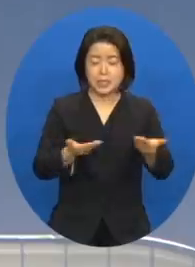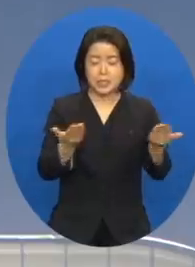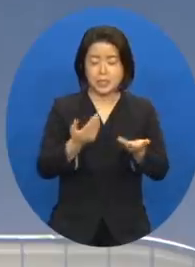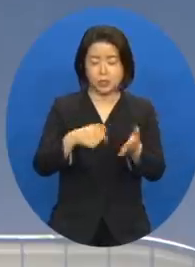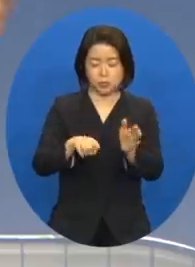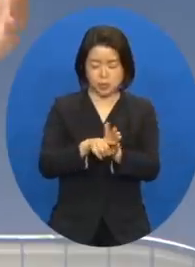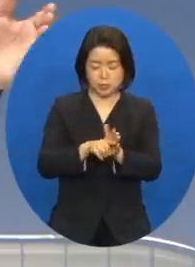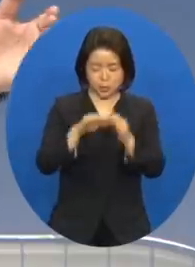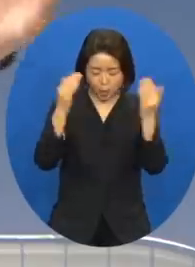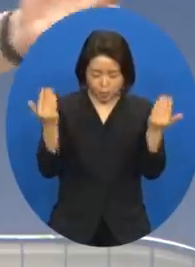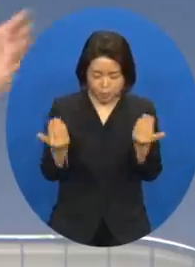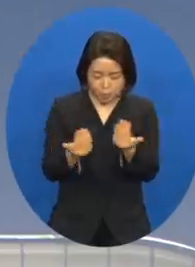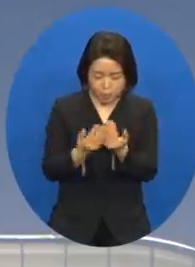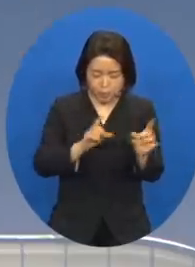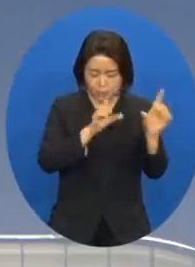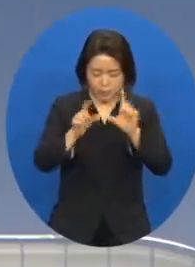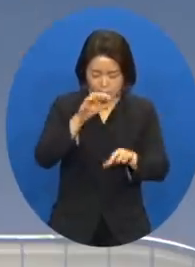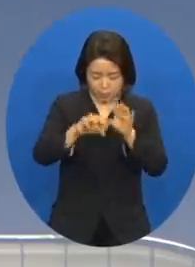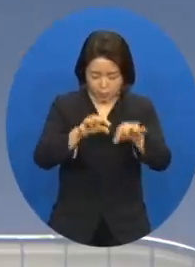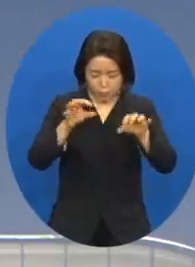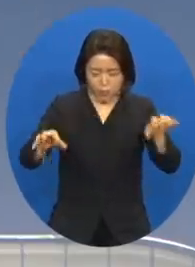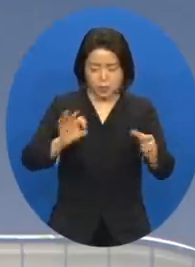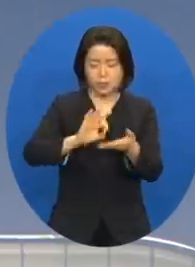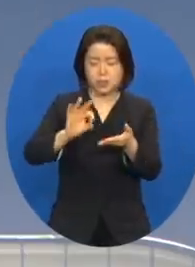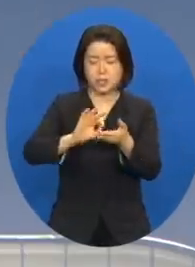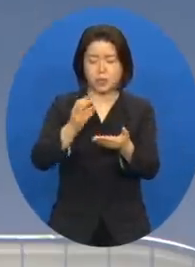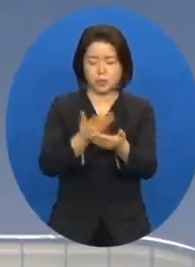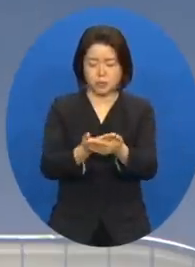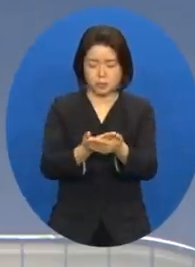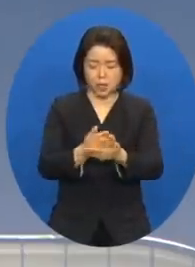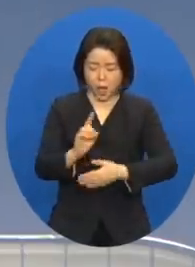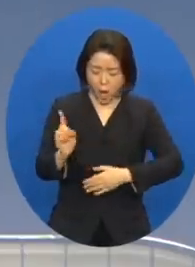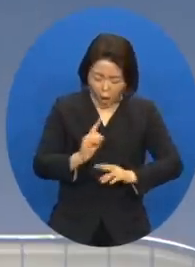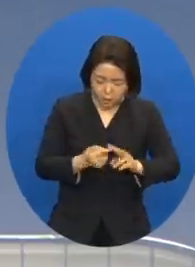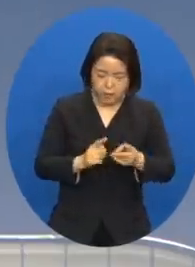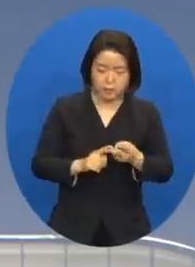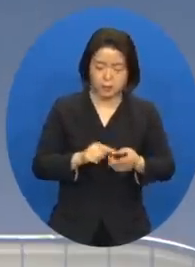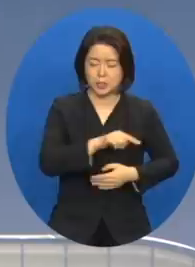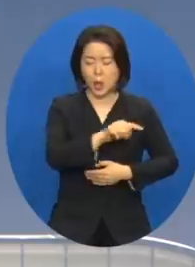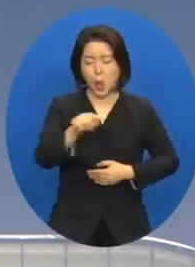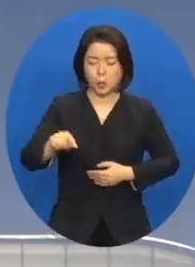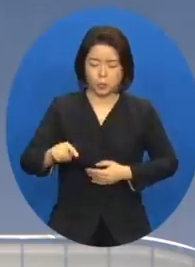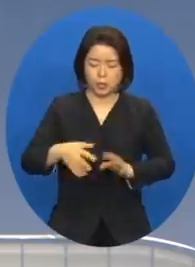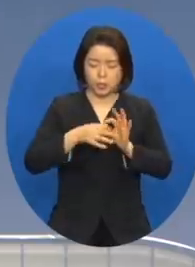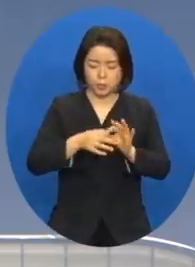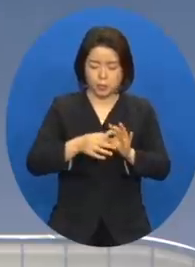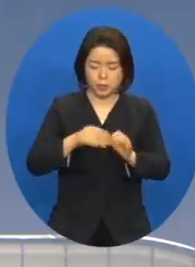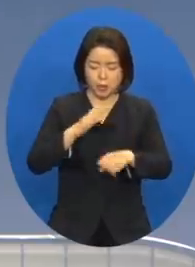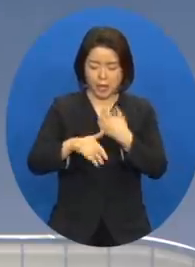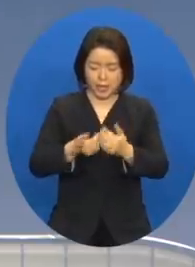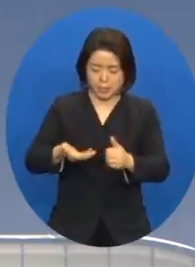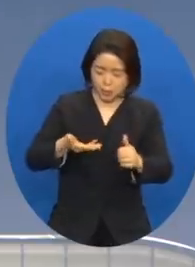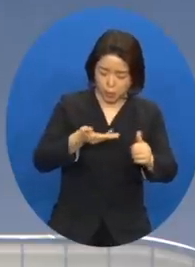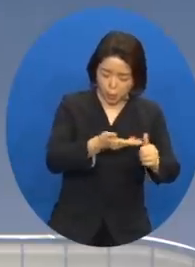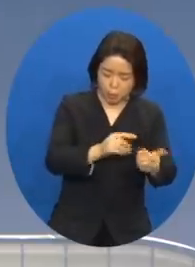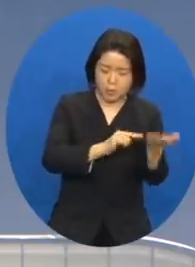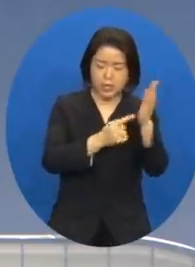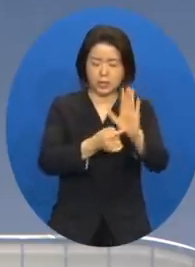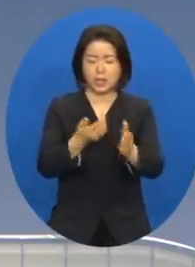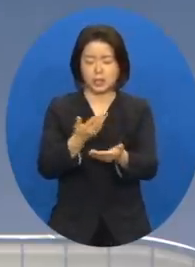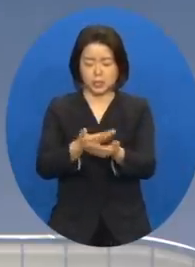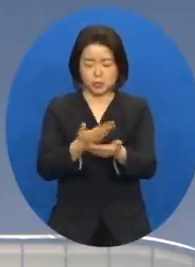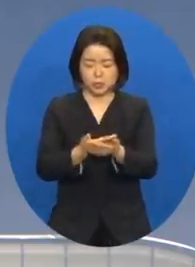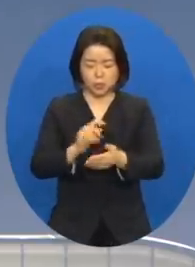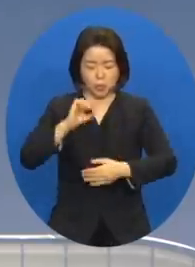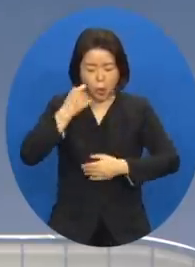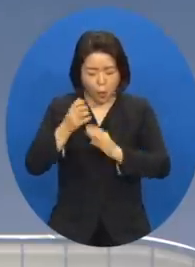저들의 모든 삶의 현장에서 쓰소서. 어떻든지 저들을 통해 하나님의 공급하심이 나타나게 하시고, 어려운